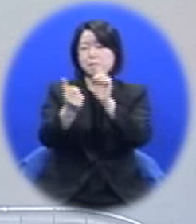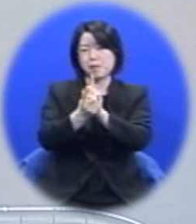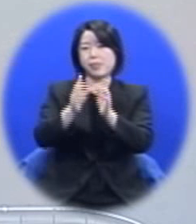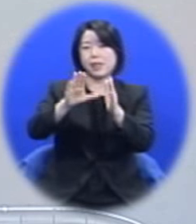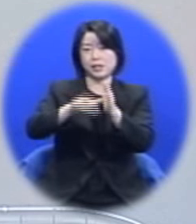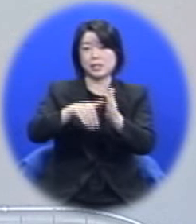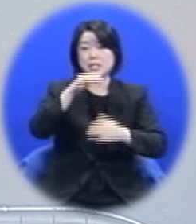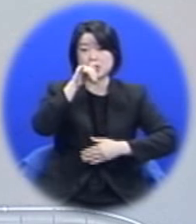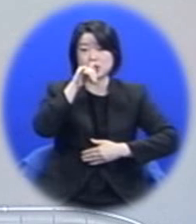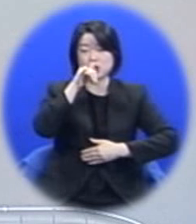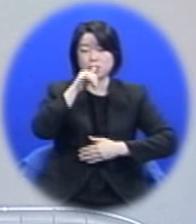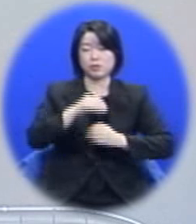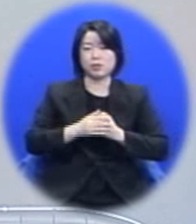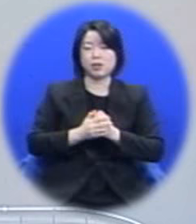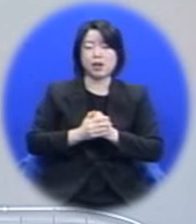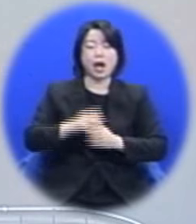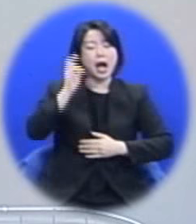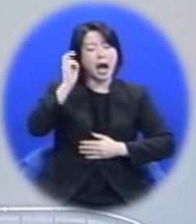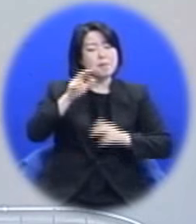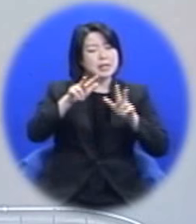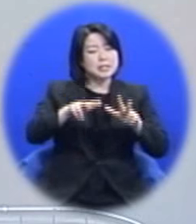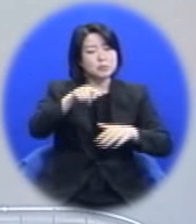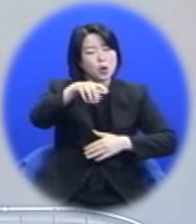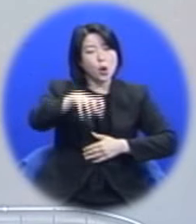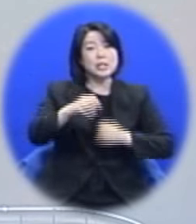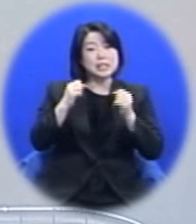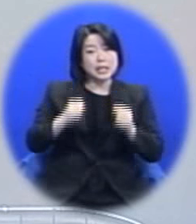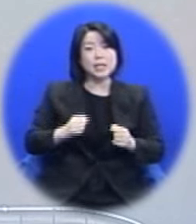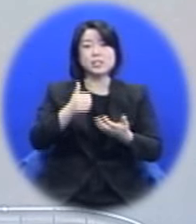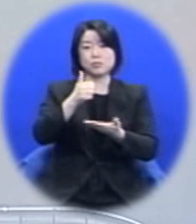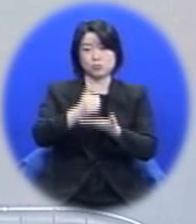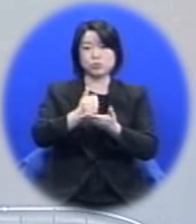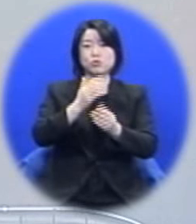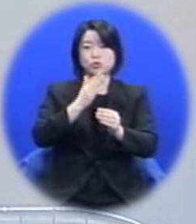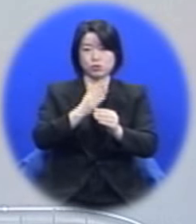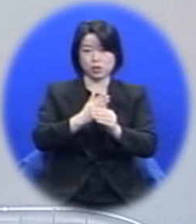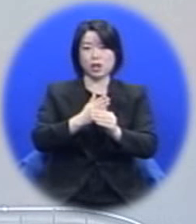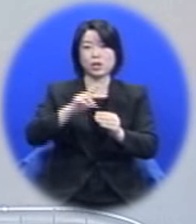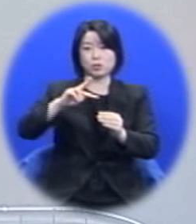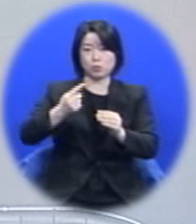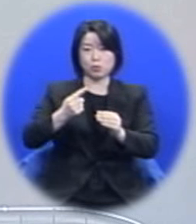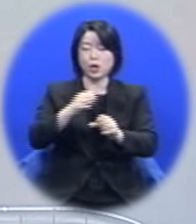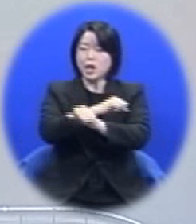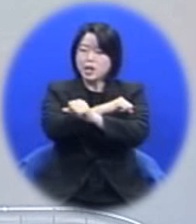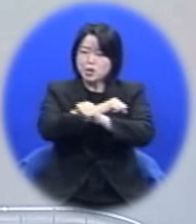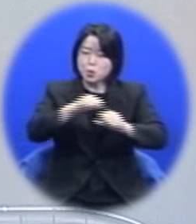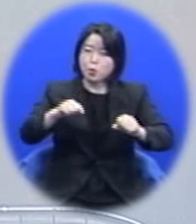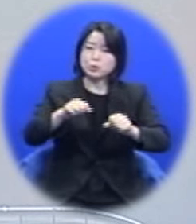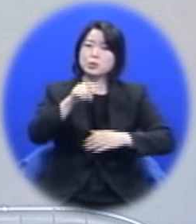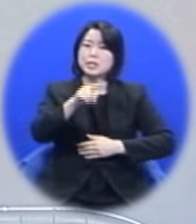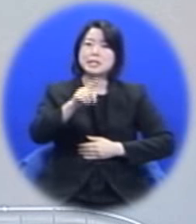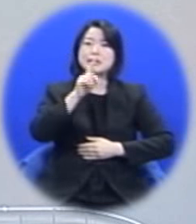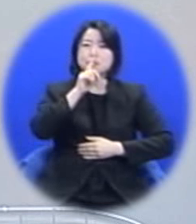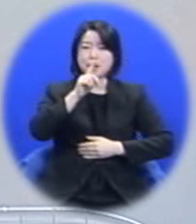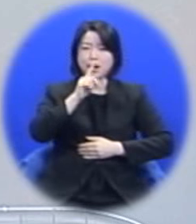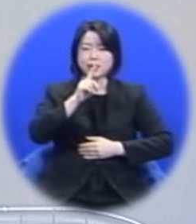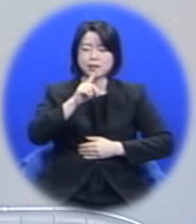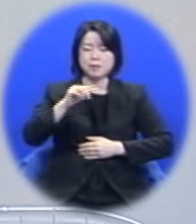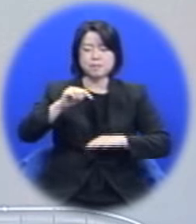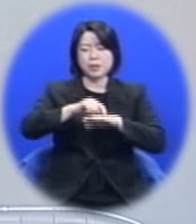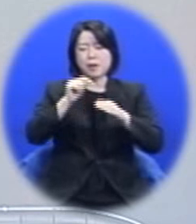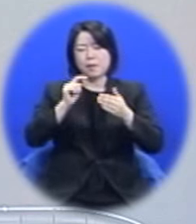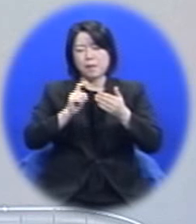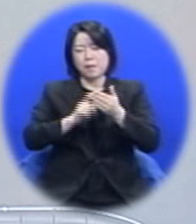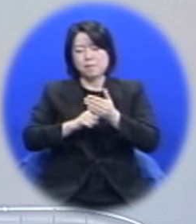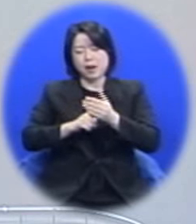때가 있습니다. 아마 지금 여기에 계신 분 중에도 용서라는 이 말이 오히려 마음을 옥죄는 분도